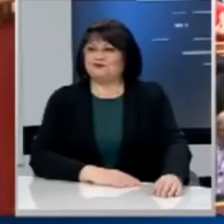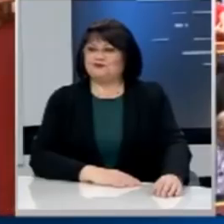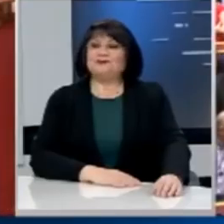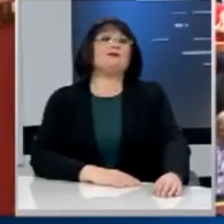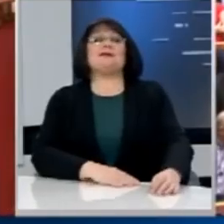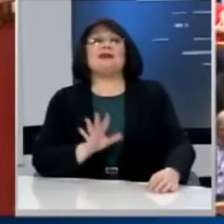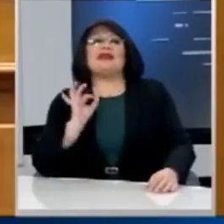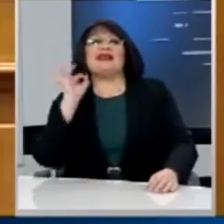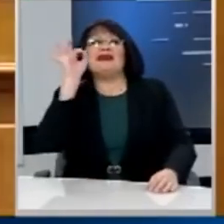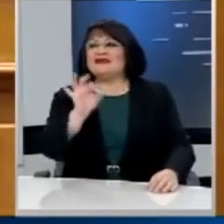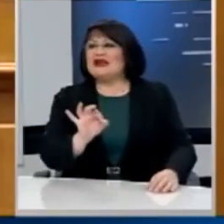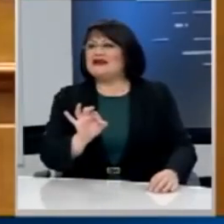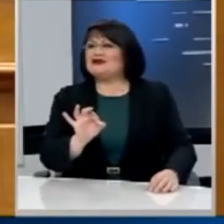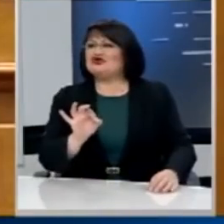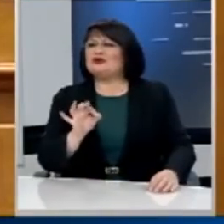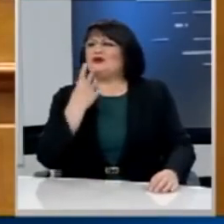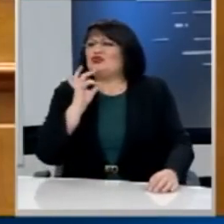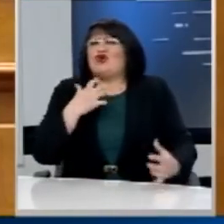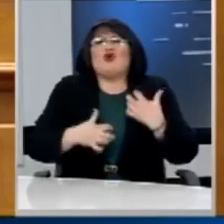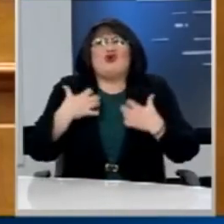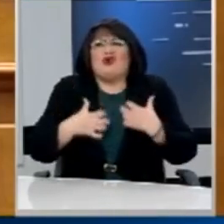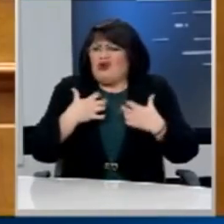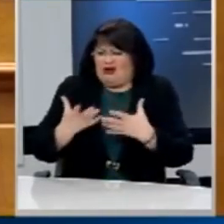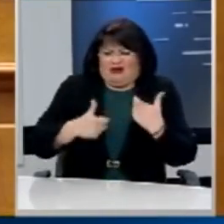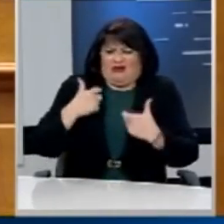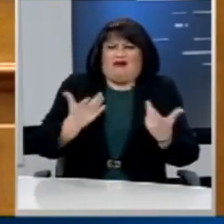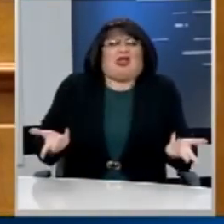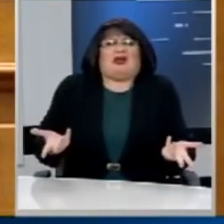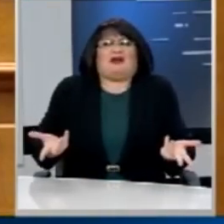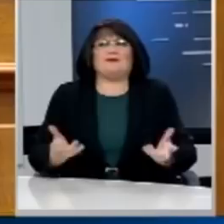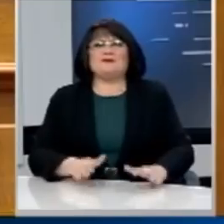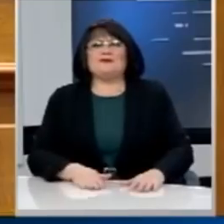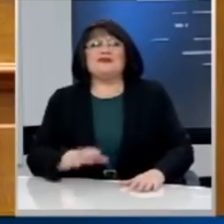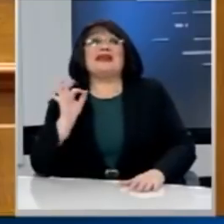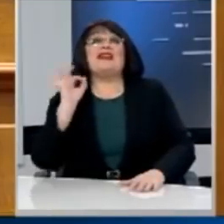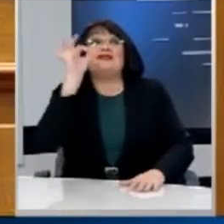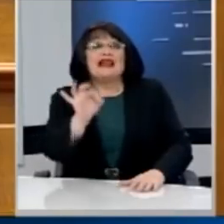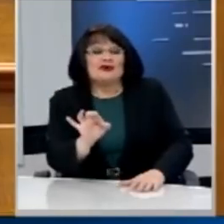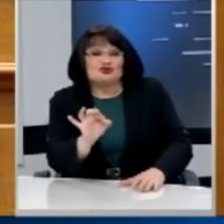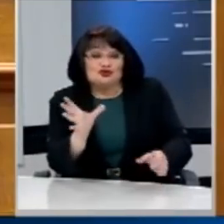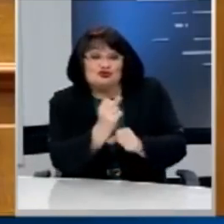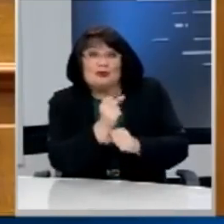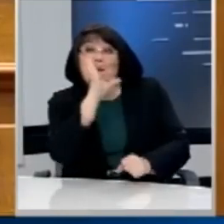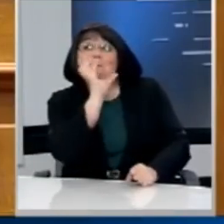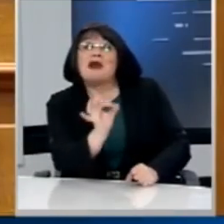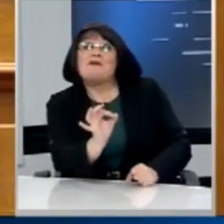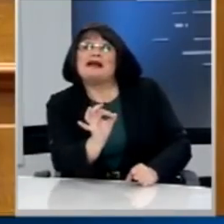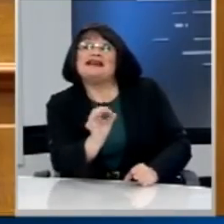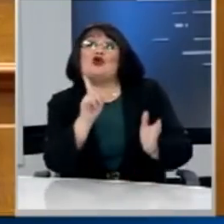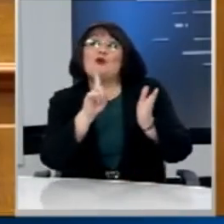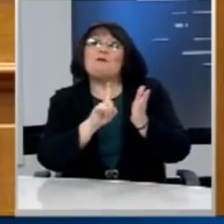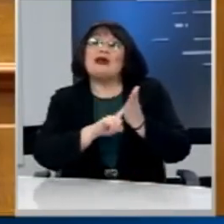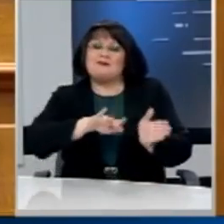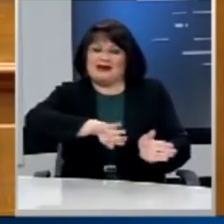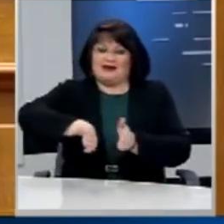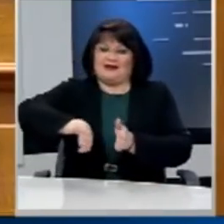Για να φτάσουμε... Γιατί τέτοια ανησυχία? Για να φτάσουμε στο πραγματικό, πρέπει να